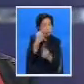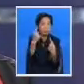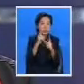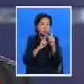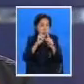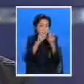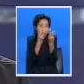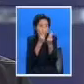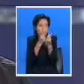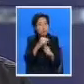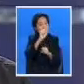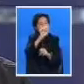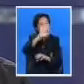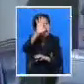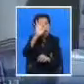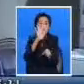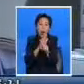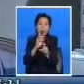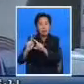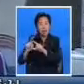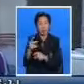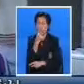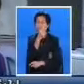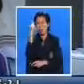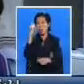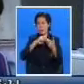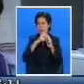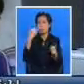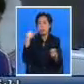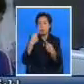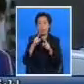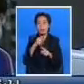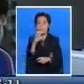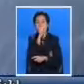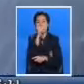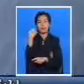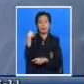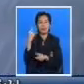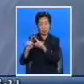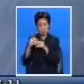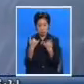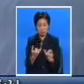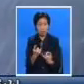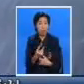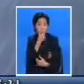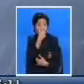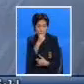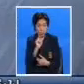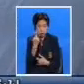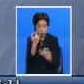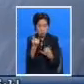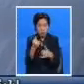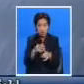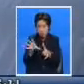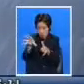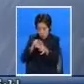หยุดนิ่งอยู่เฉยๆซึ่งก็คงไม่ใช่ว่าปัญหาไม่มีแต่ว่าตอนนี้เนี่ยการติดเชื้อแล้วก็การเสียชีวิตที่เพิ่มขึ้นมาก